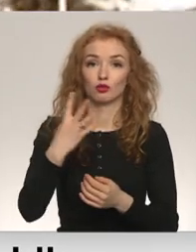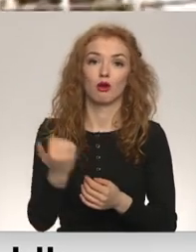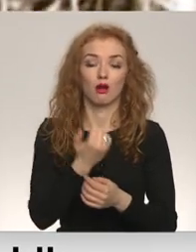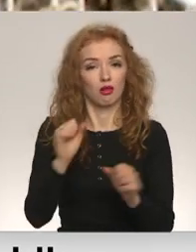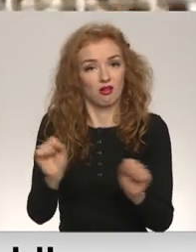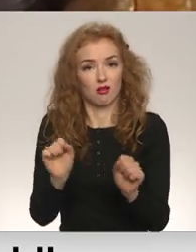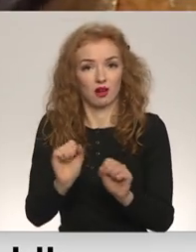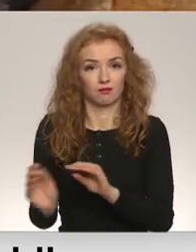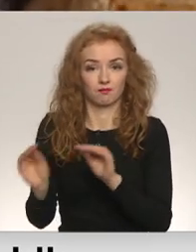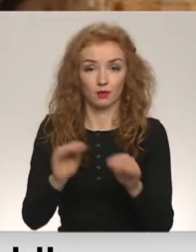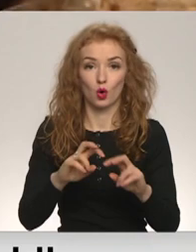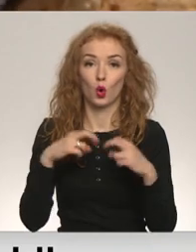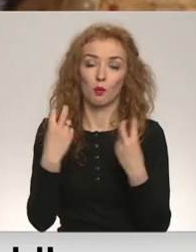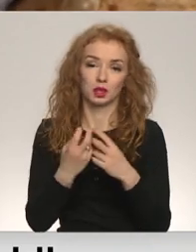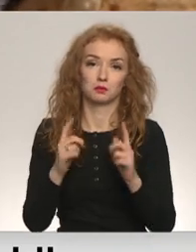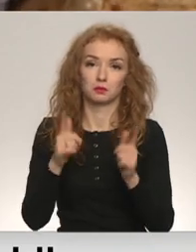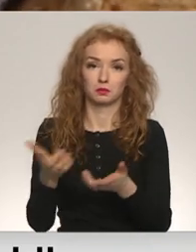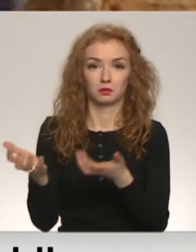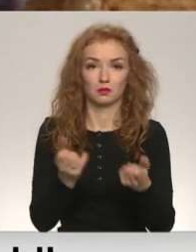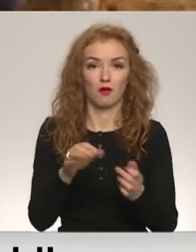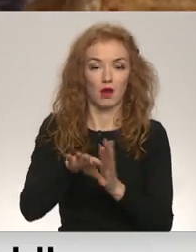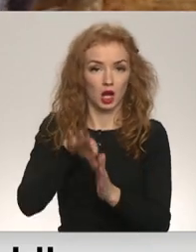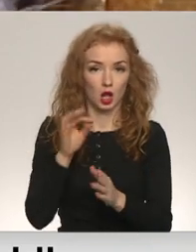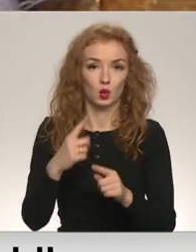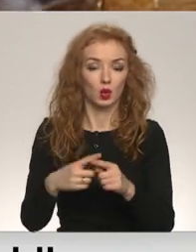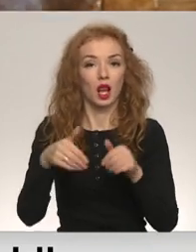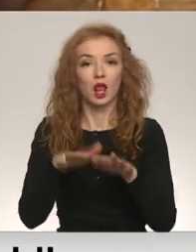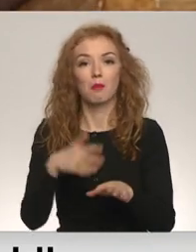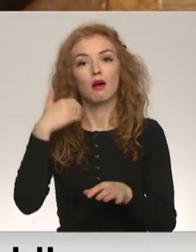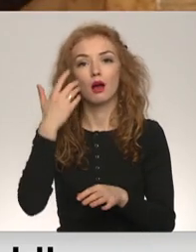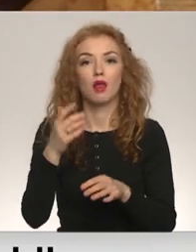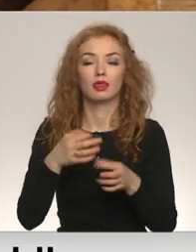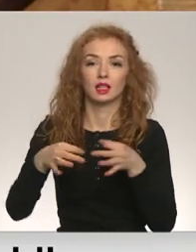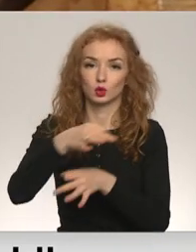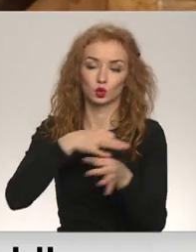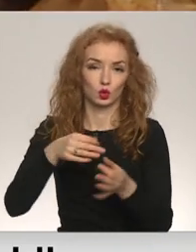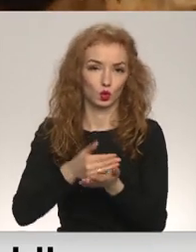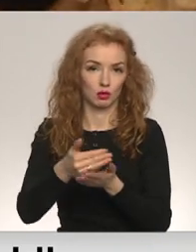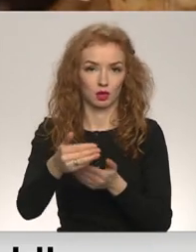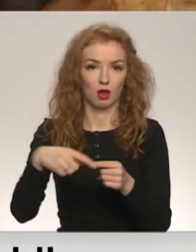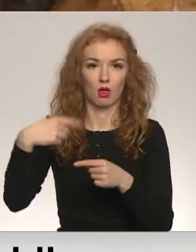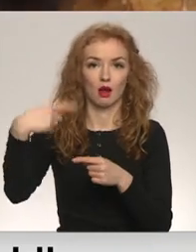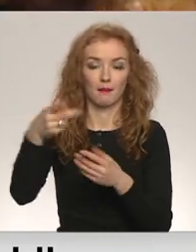2024. Gadā. Komisija atbalstīja deputāti iesniegto variantu un lēma par termiņiem, kad diskusijas turpināt nākamajos lasījumos.